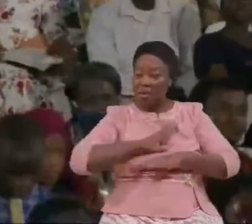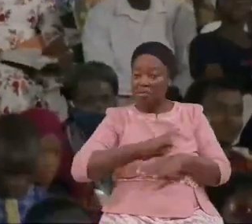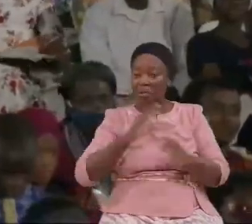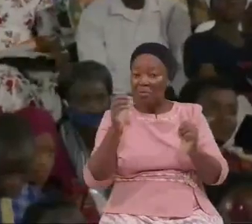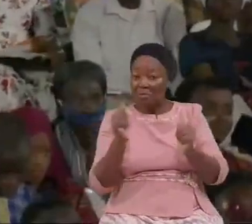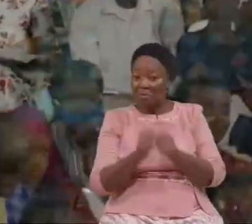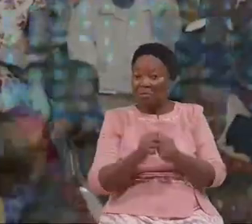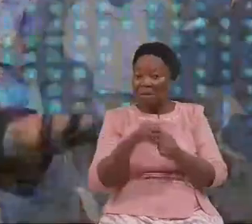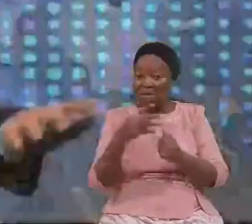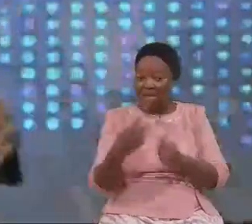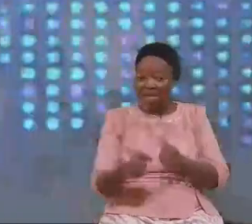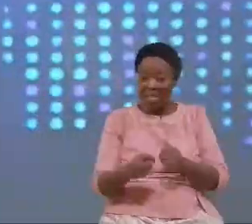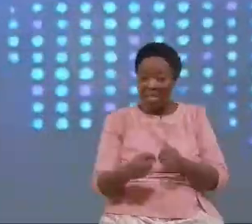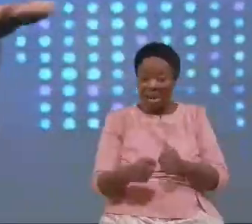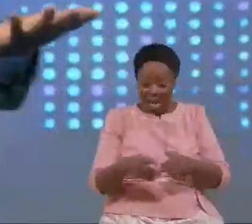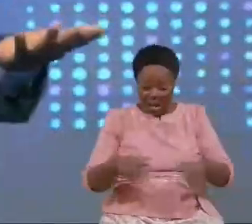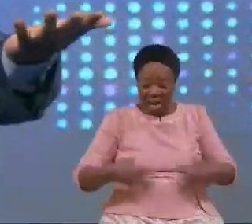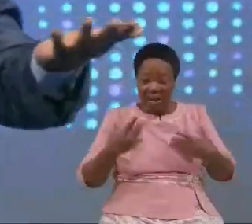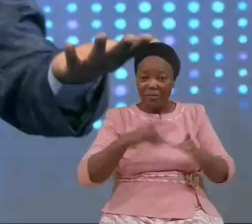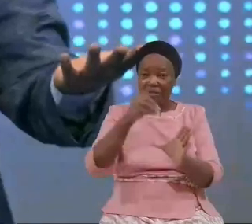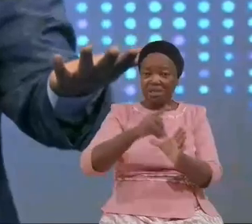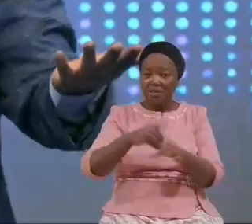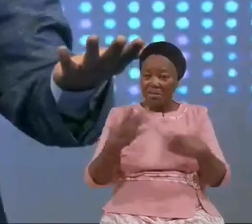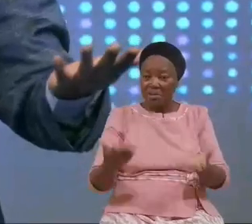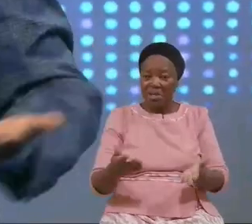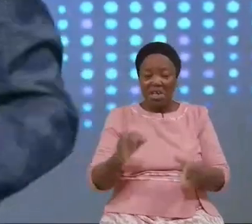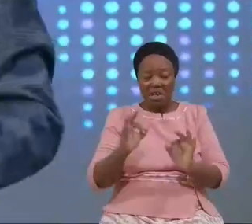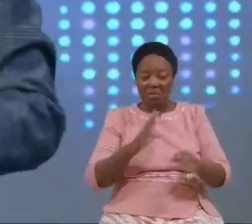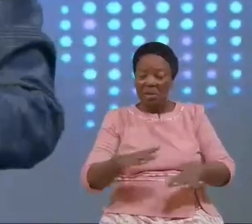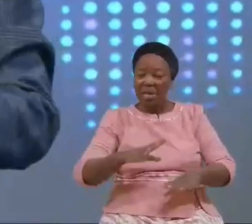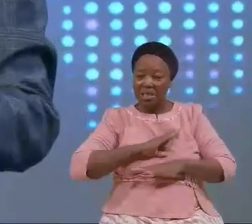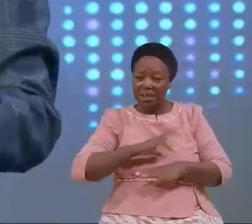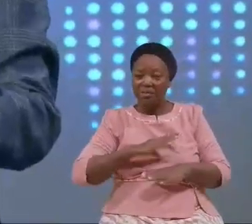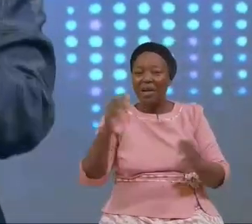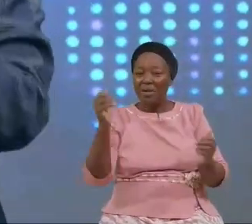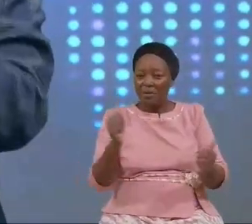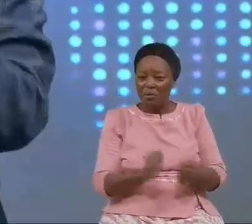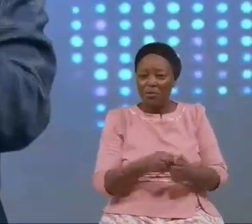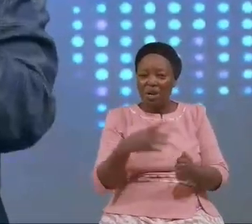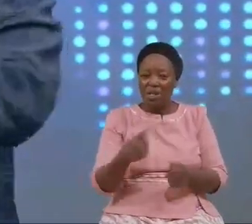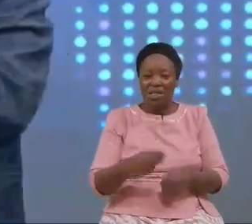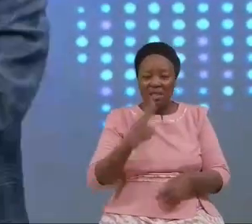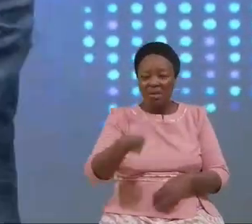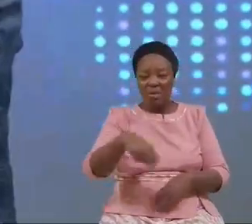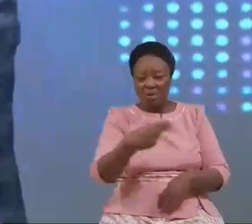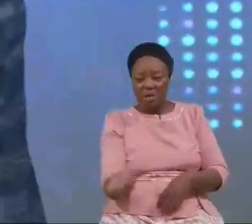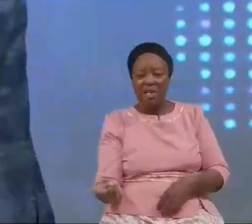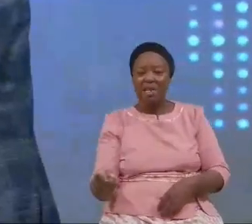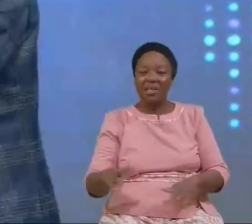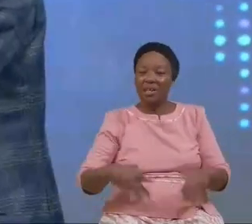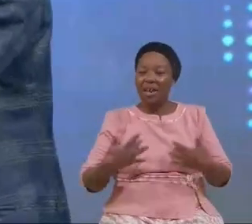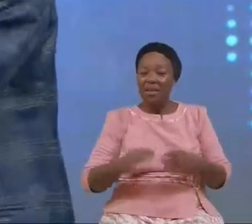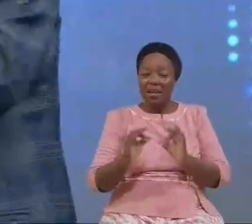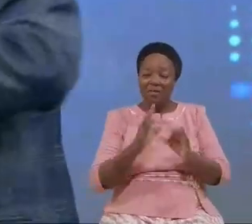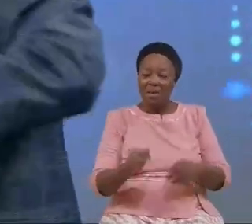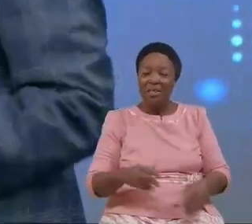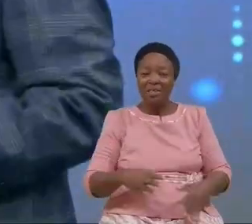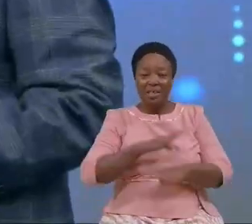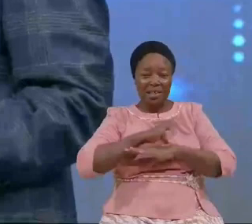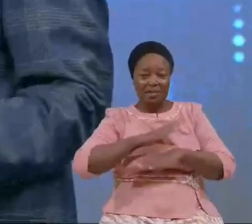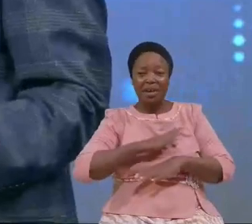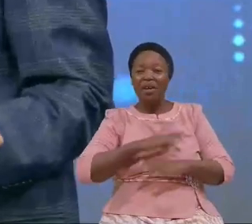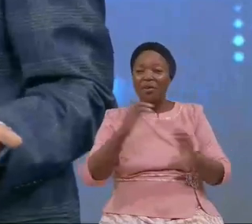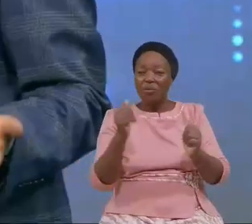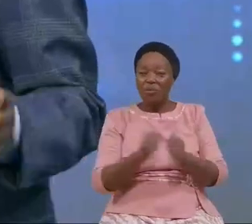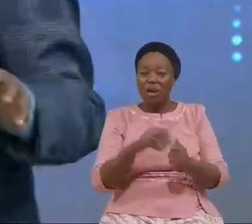la vie importante que tu as là si tu es satisfait de la vie inutile que tu as là si tu es satisfait de